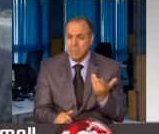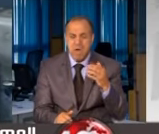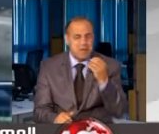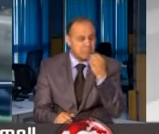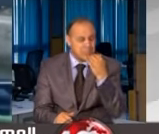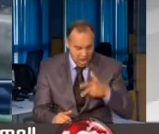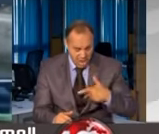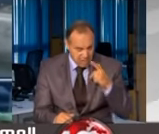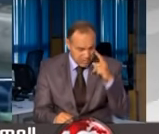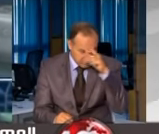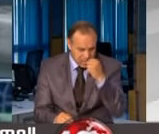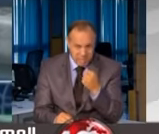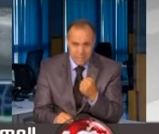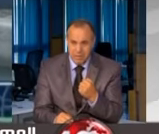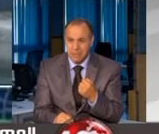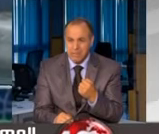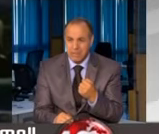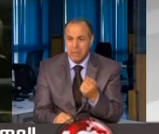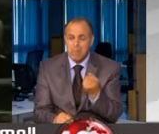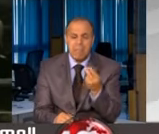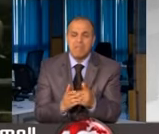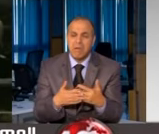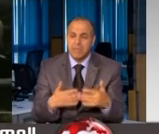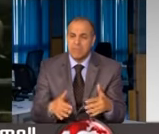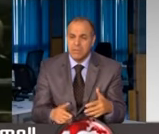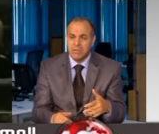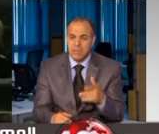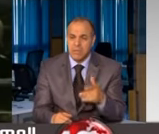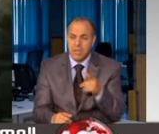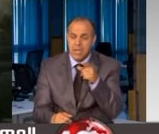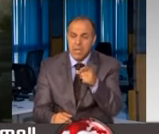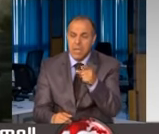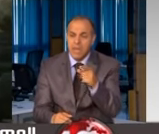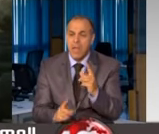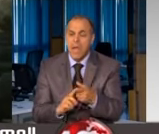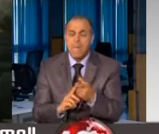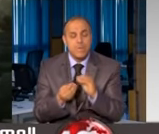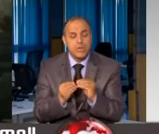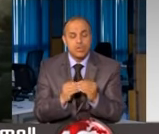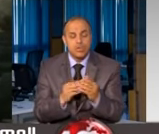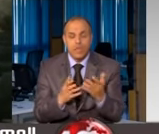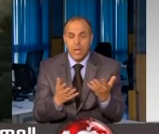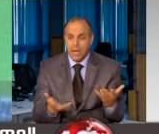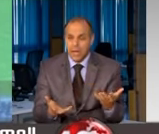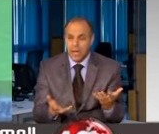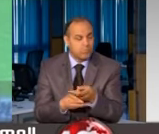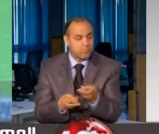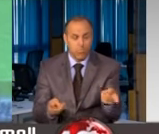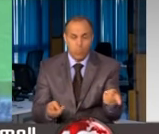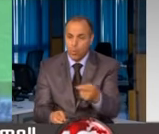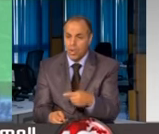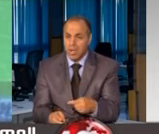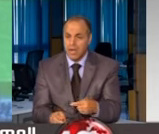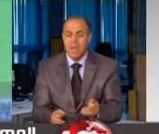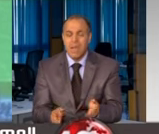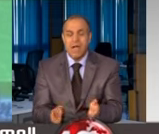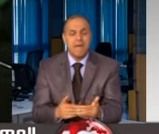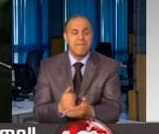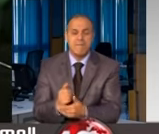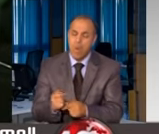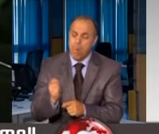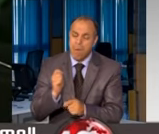يأكله يلقى 180 و200 دينار. تشاور حول أهم الإشكالات والعوائق المطروحة في قطاع الفلاحة